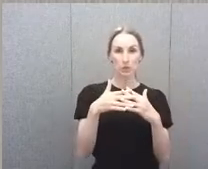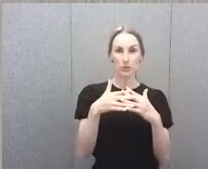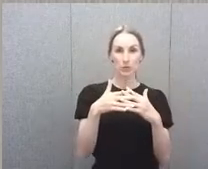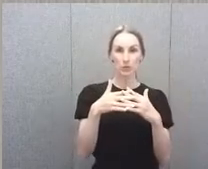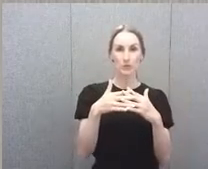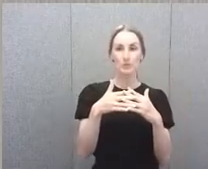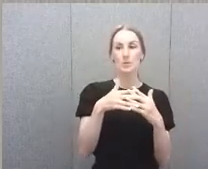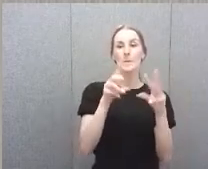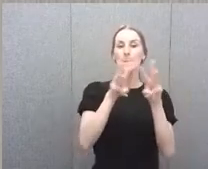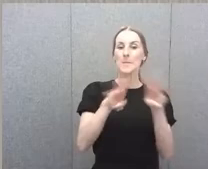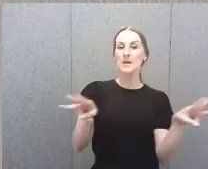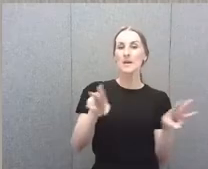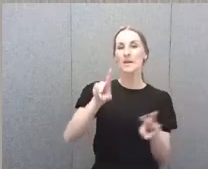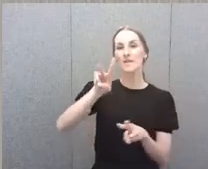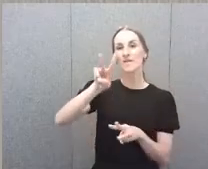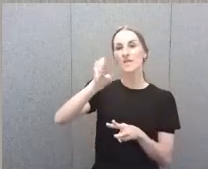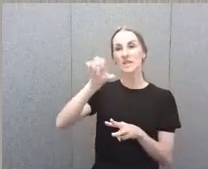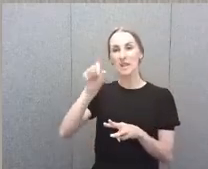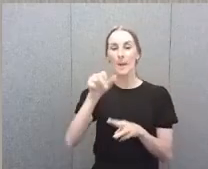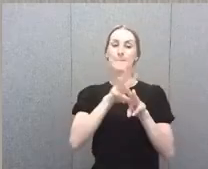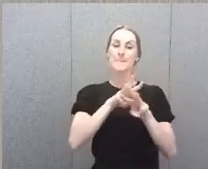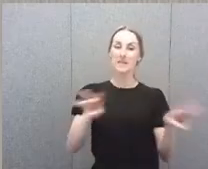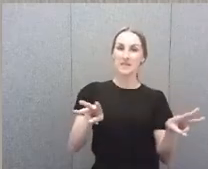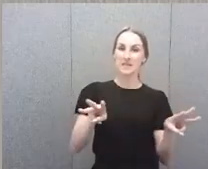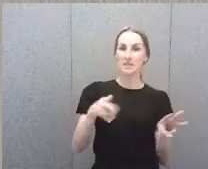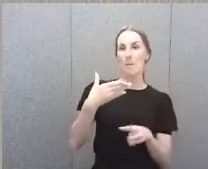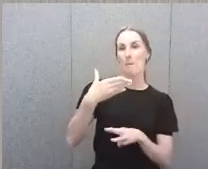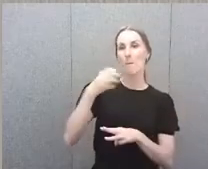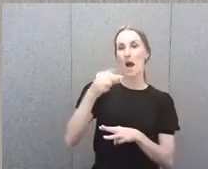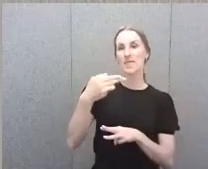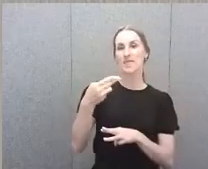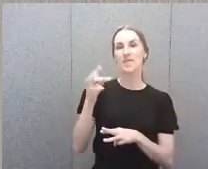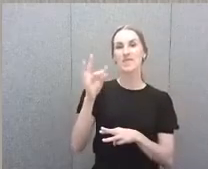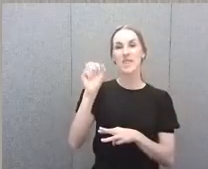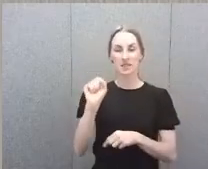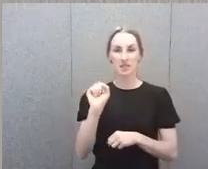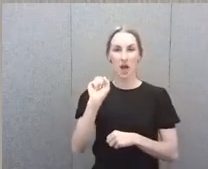заместитель Министерства иностранных дел Мантас Адоменас.